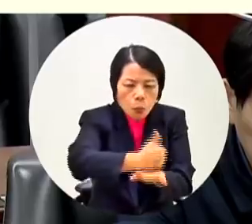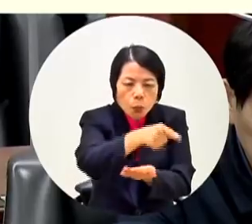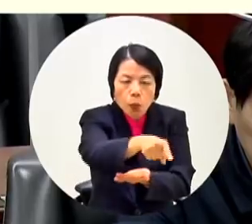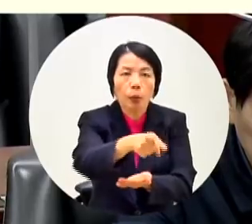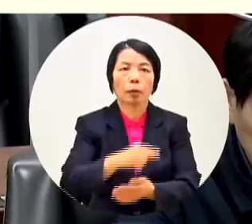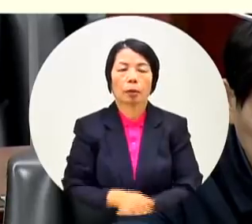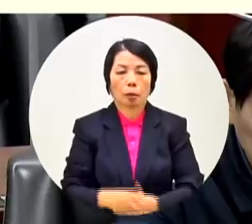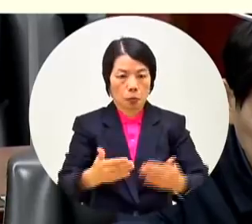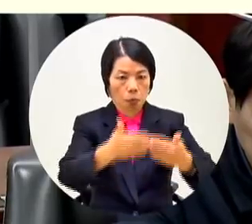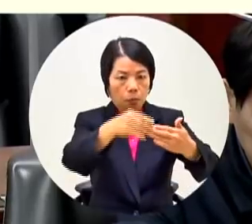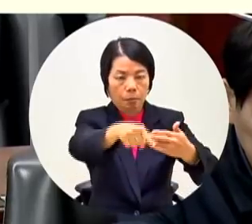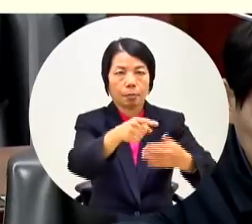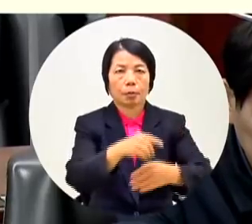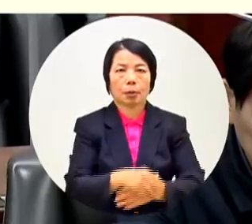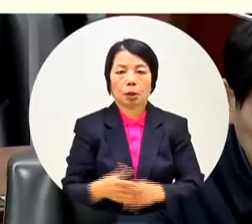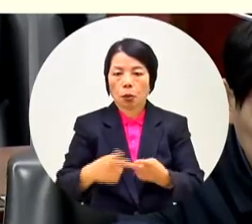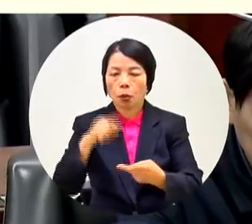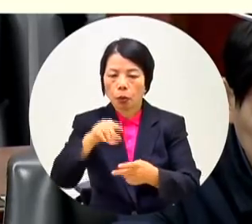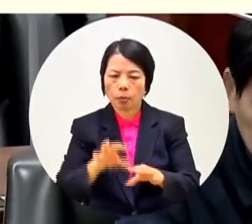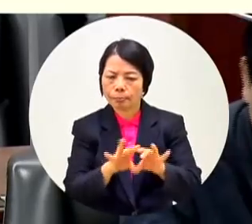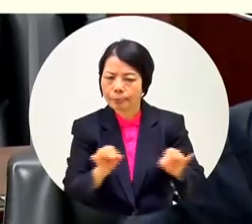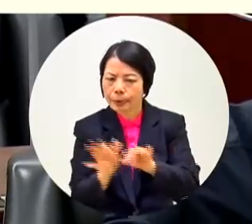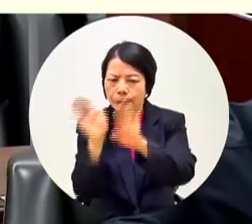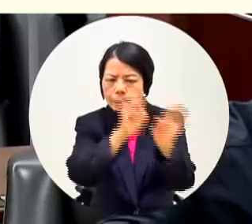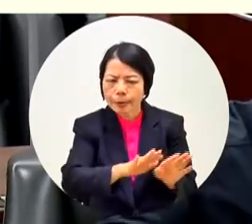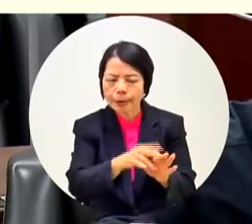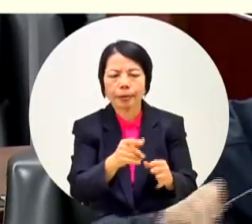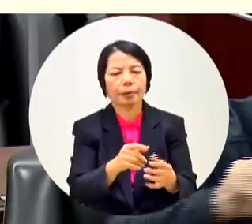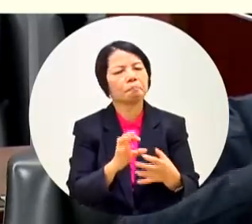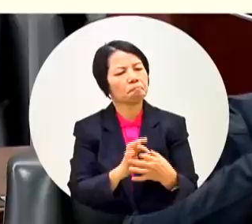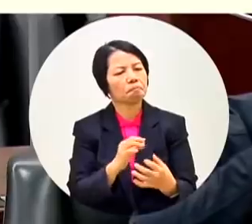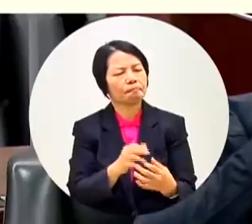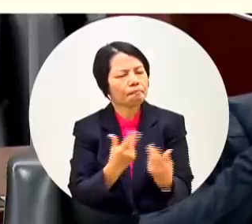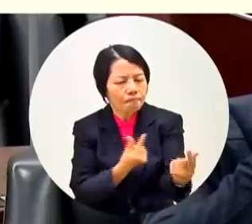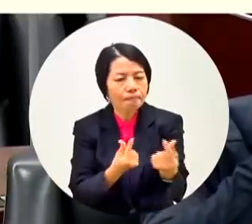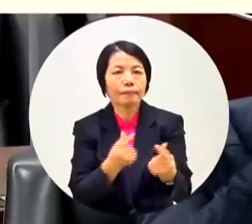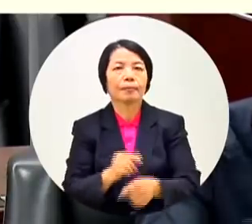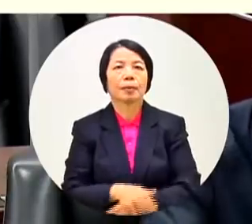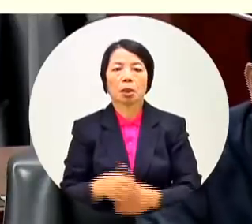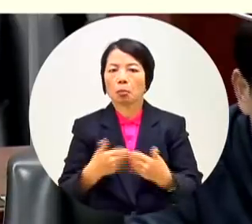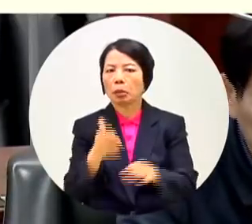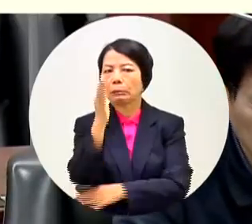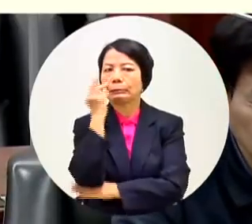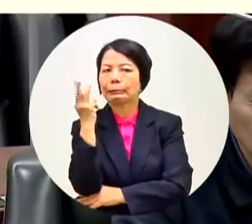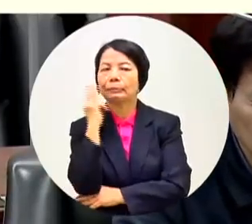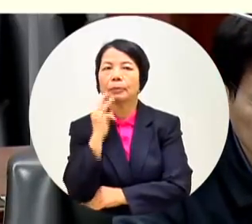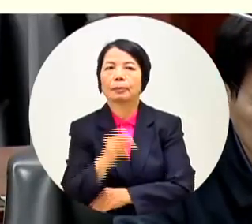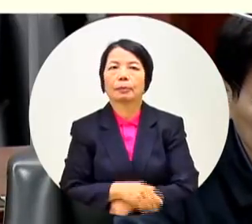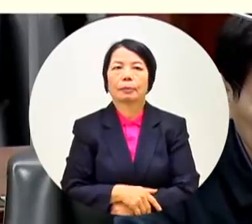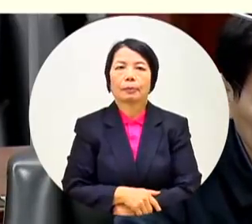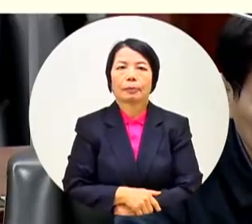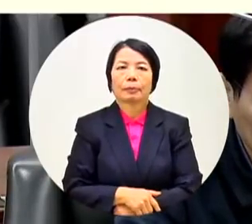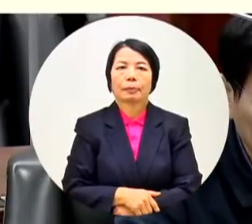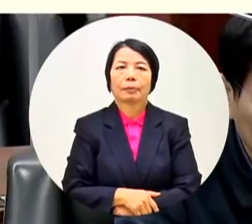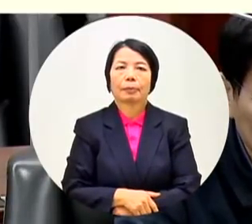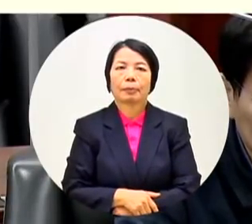的地缘是上好的物件，哦，卖为着讲政治，啊，大家咧讲政治哦，讲来讲去哦，靠